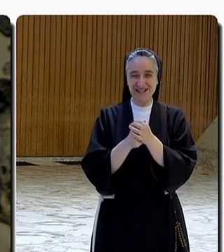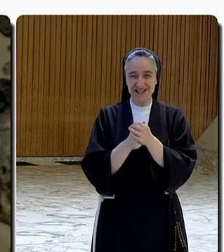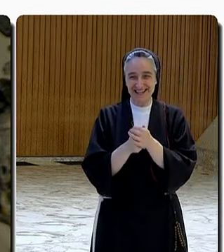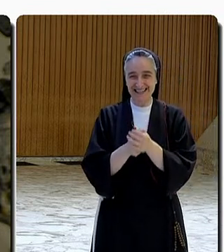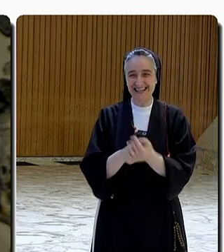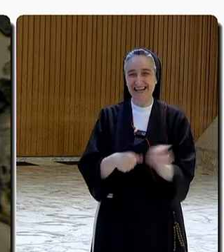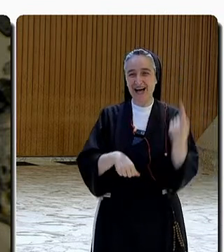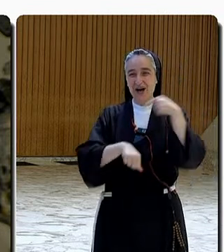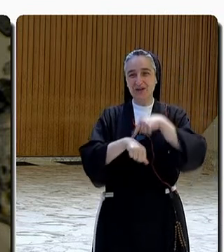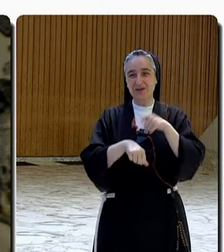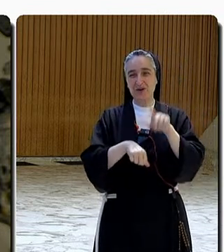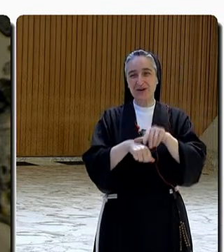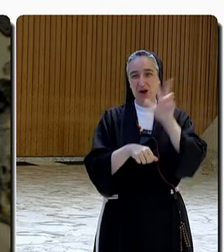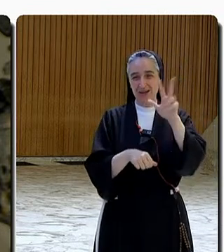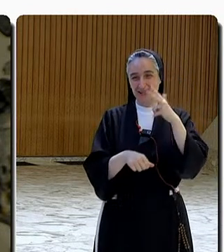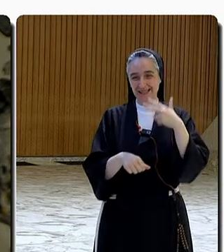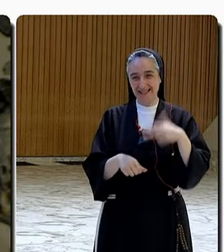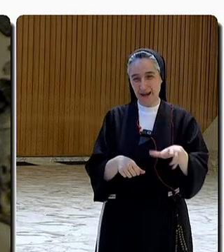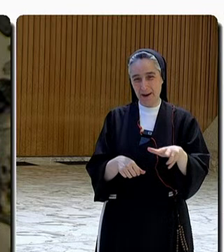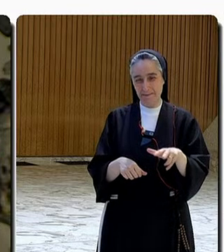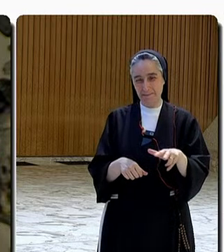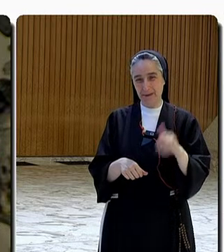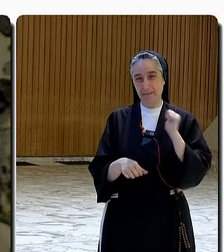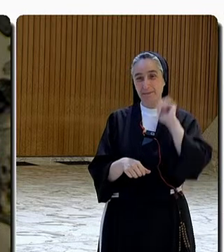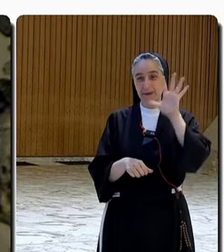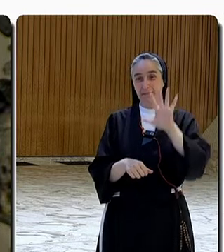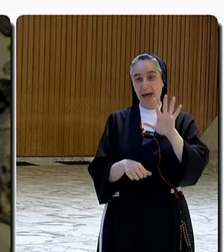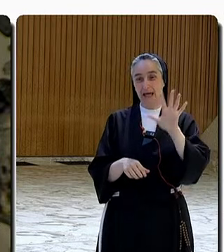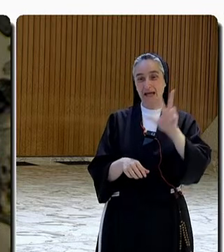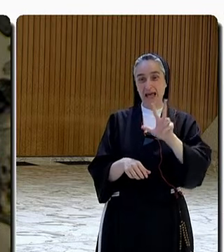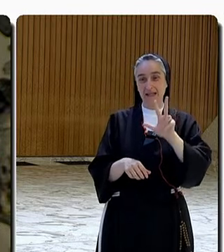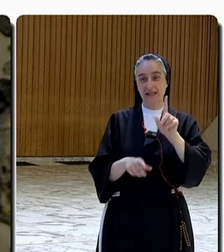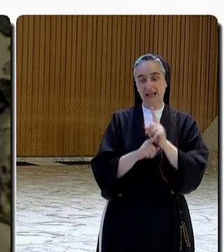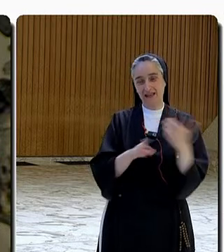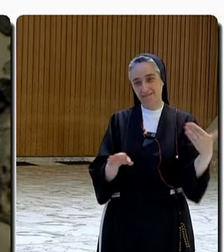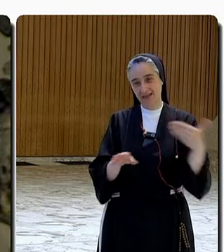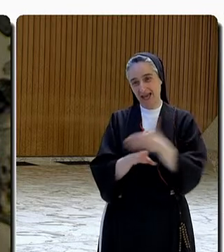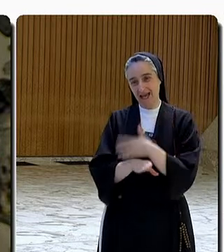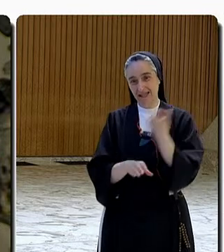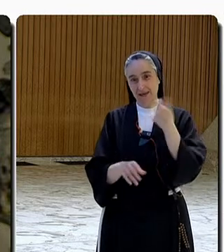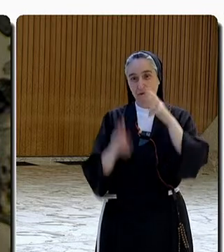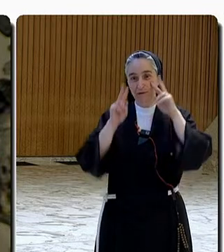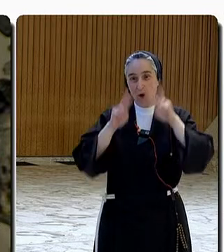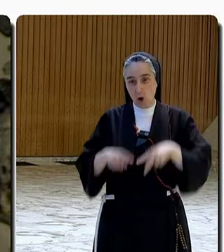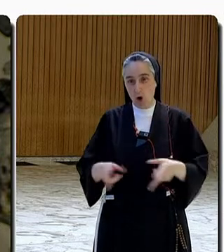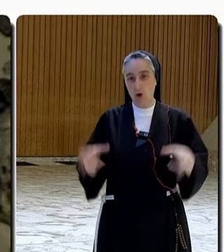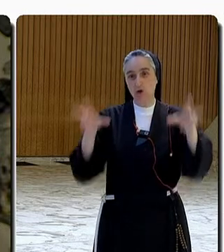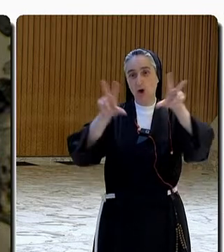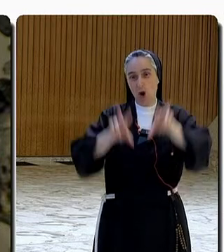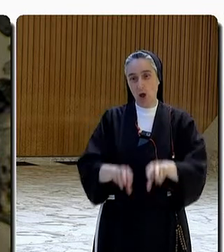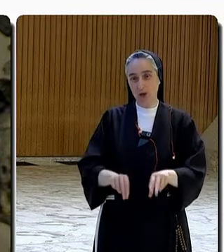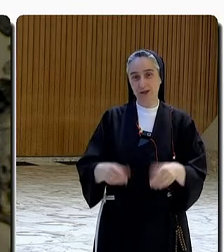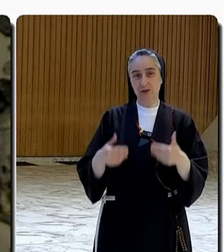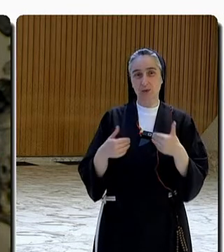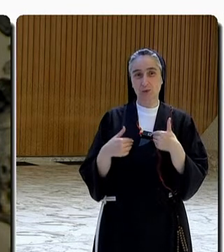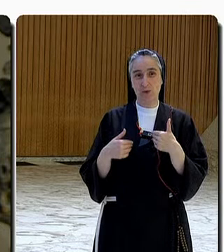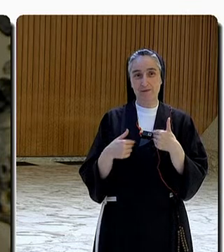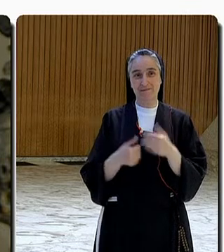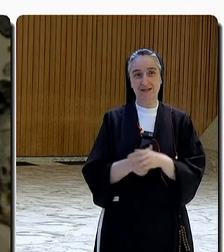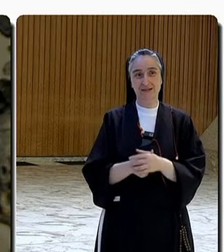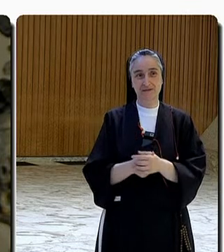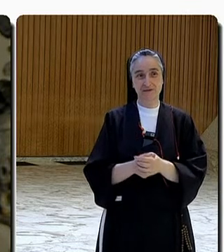tempo utile prima delle 15 per riuscire a passare i controlli di sicurezza e riprendere